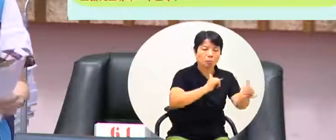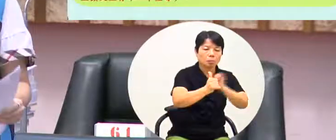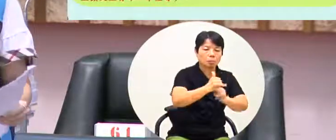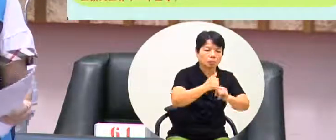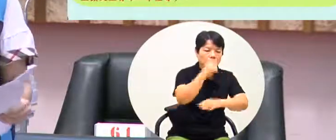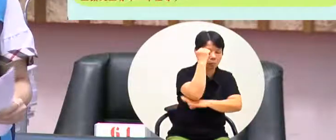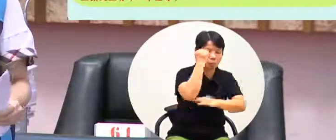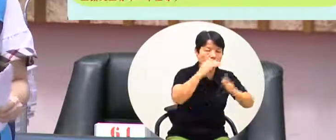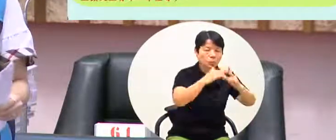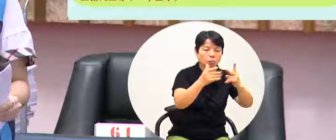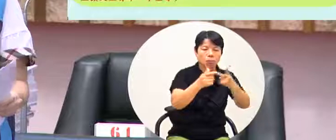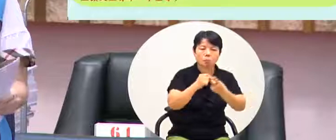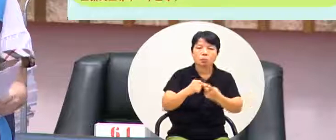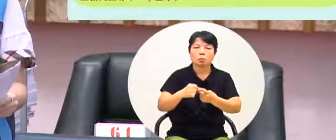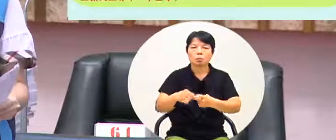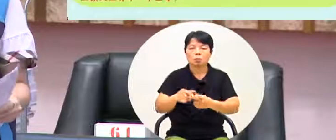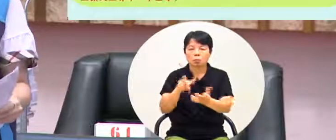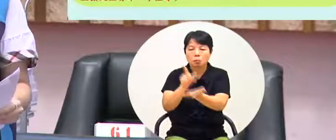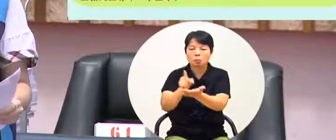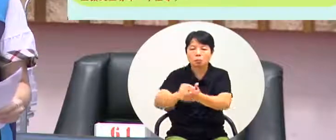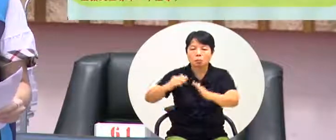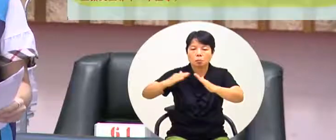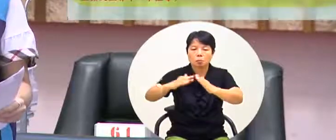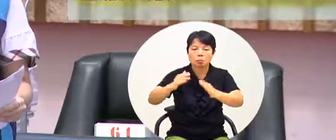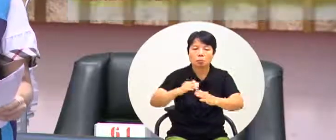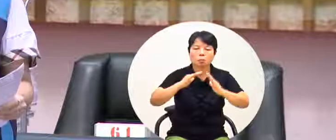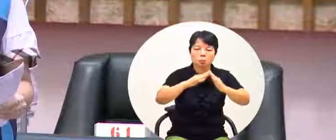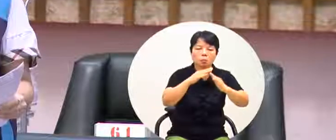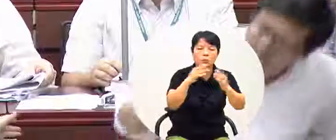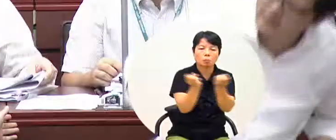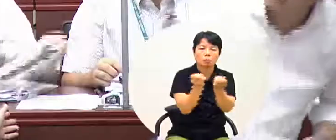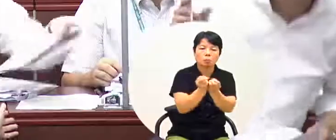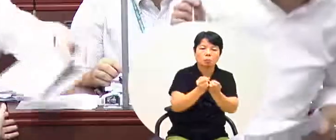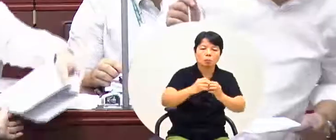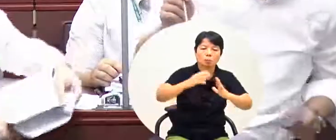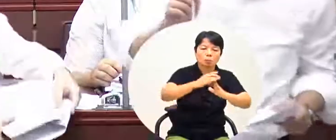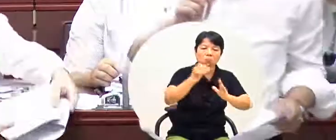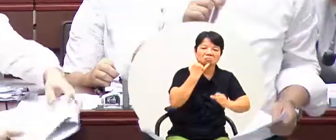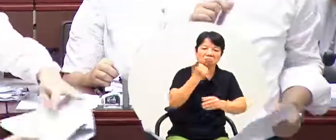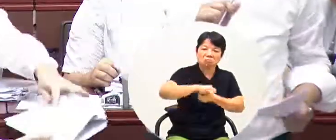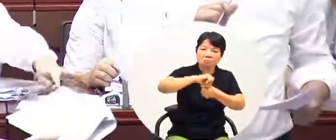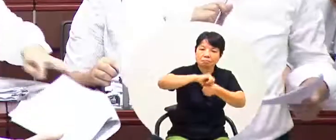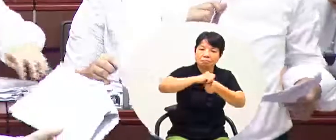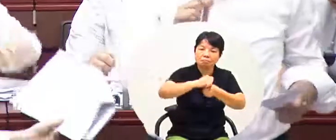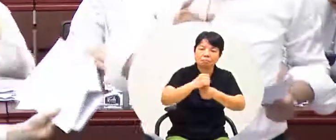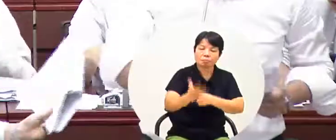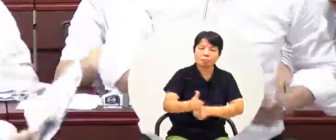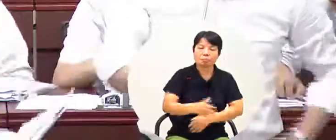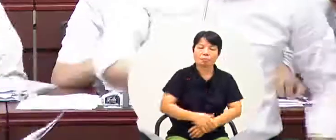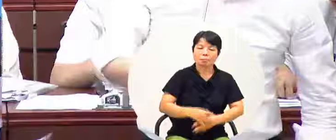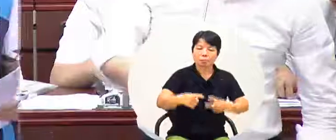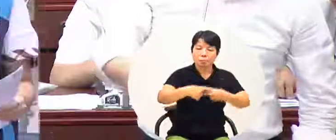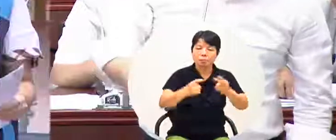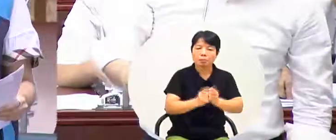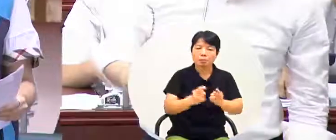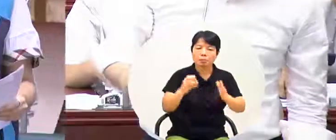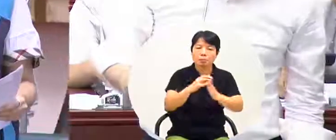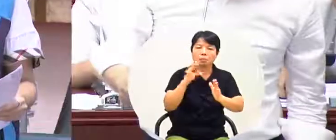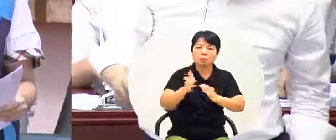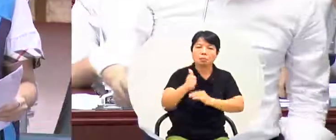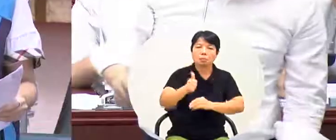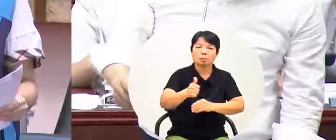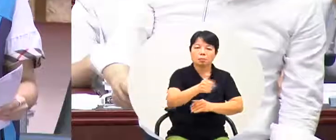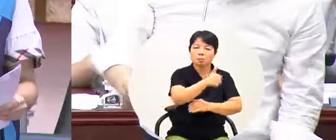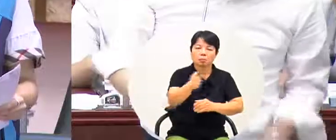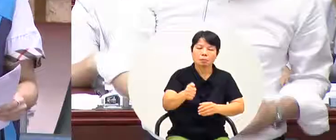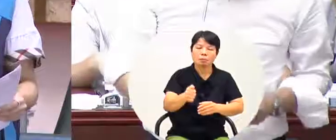们都发局这边是不是可以加强呢？请局长回答。 李局长，请答复。 好，谢谢主席，谢谢李议员。我想在这